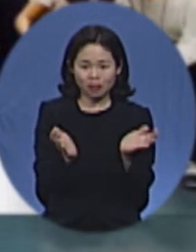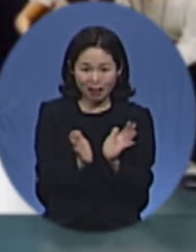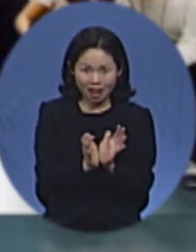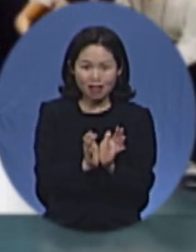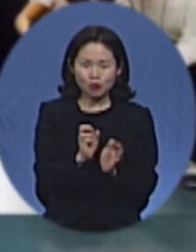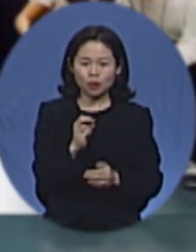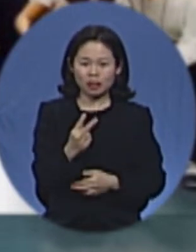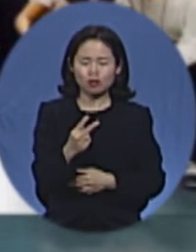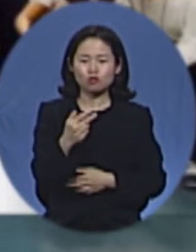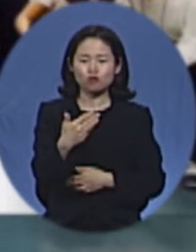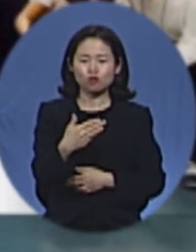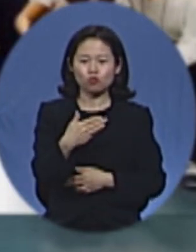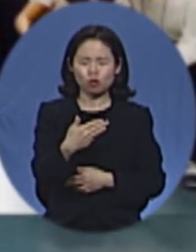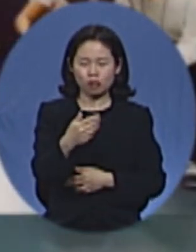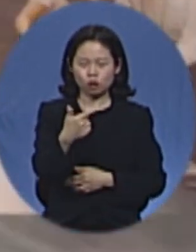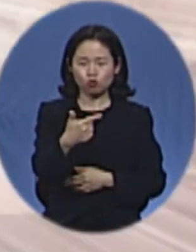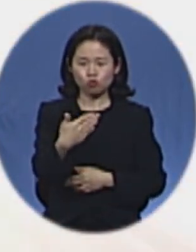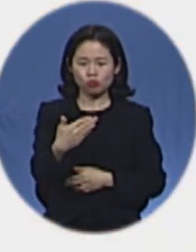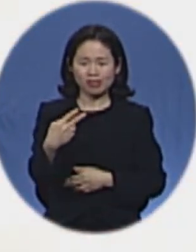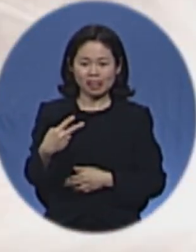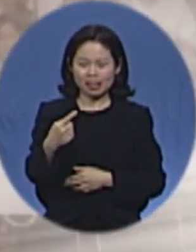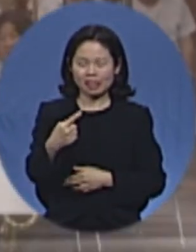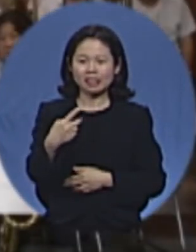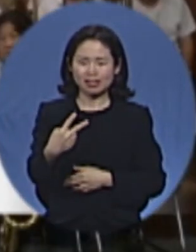02-6912-8000으로 문의하면 됩니다.